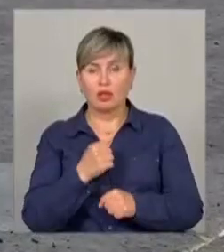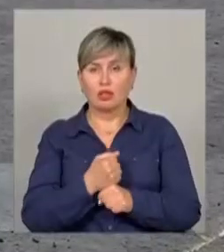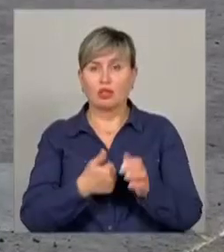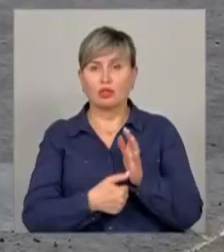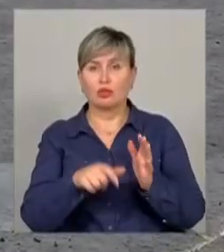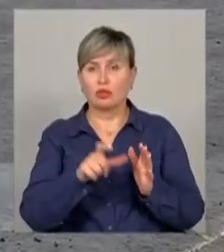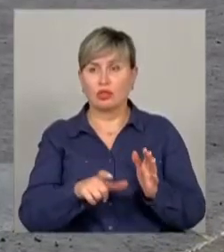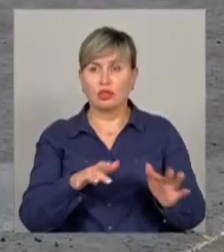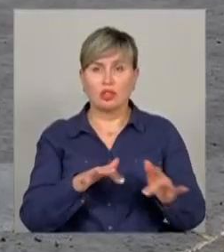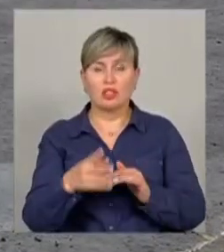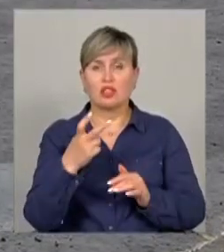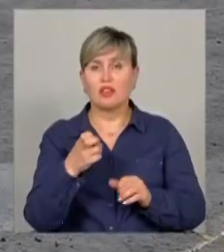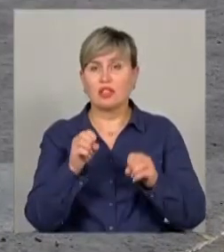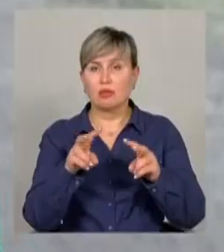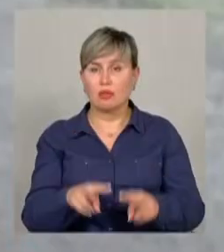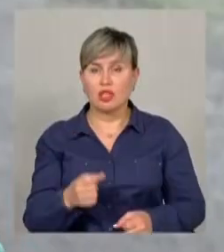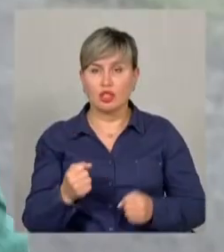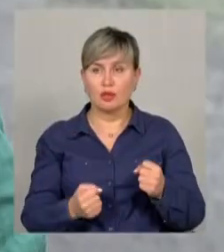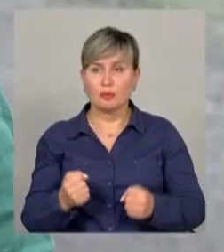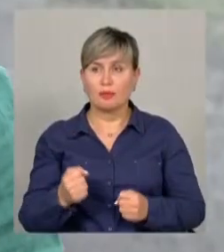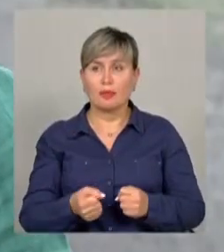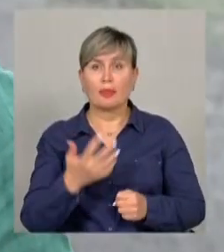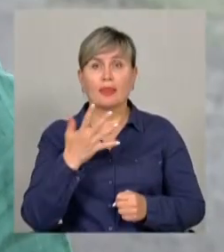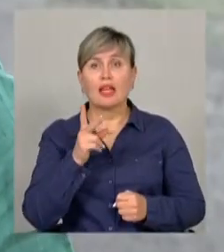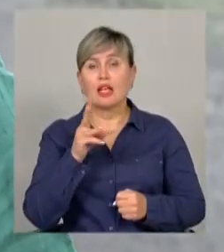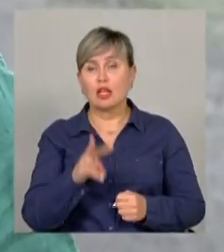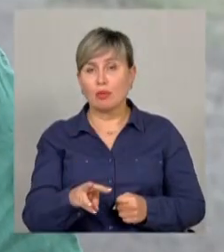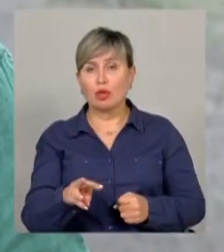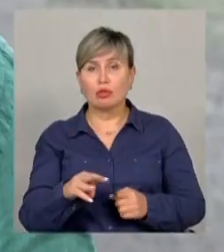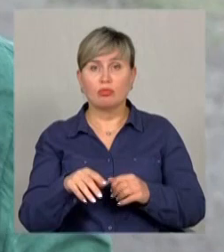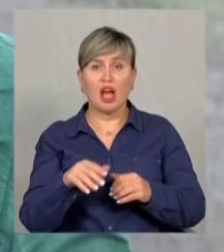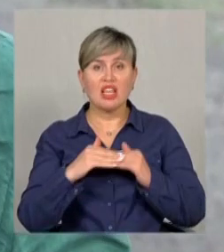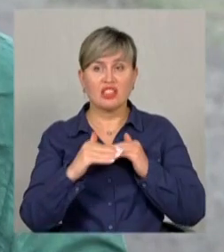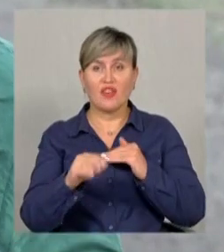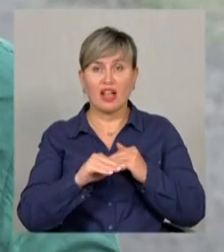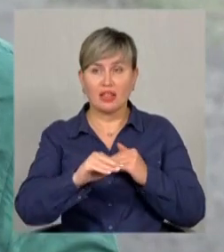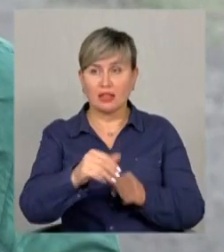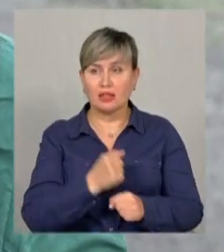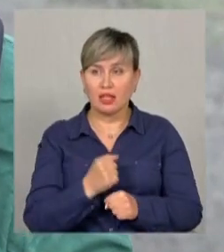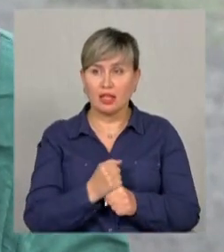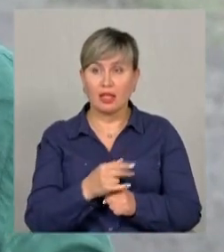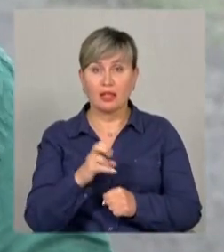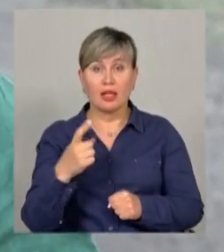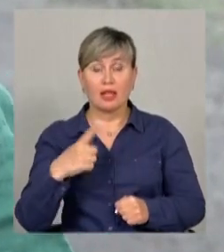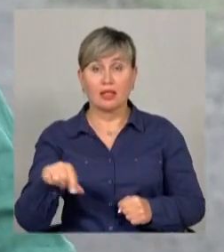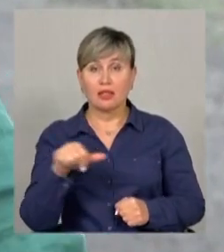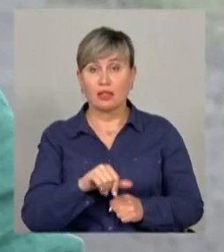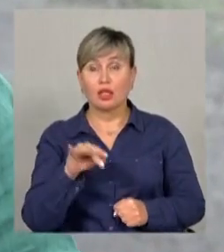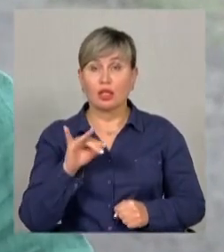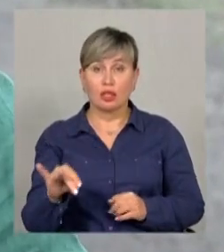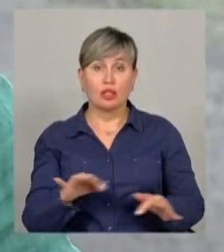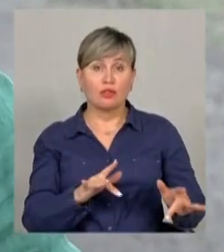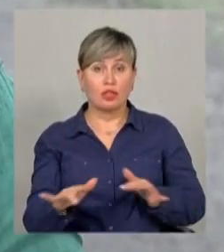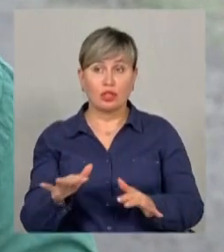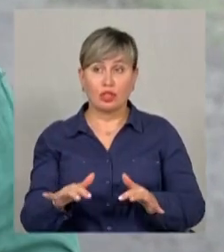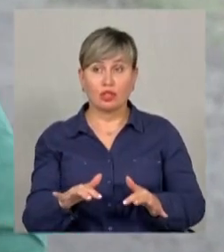Задействовано 200 единиц техники. На 5 километрах укладываем асфальт. например, на неделю. И движение